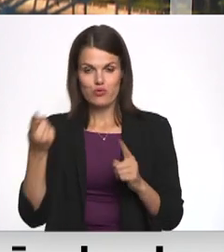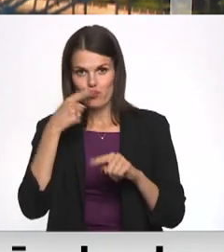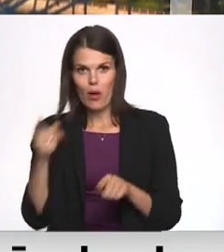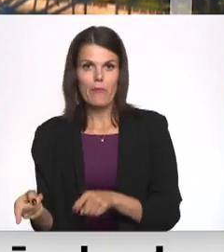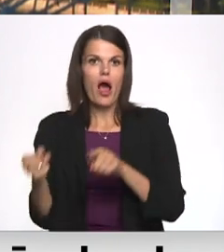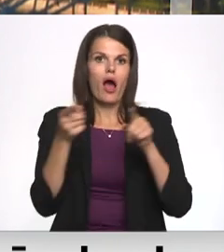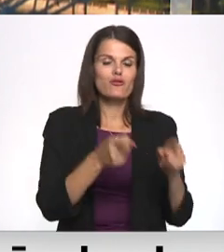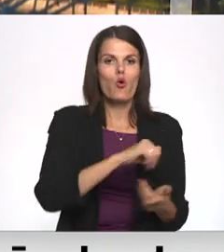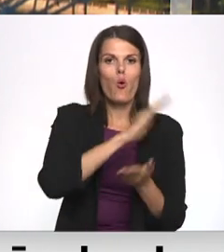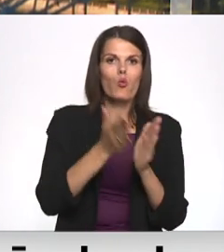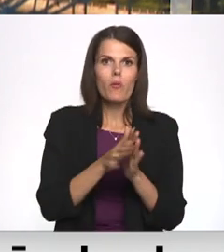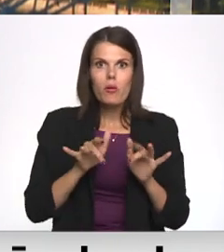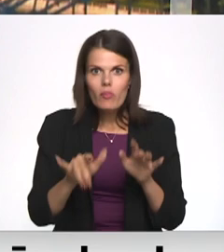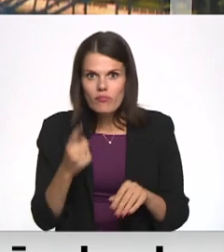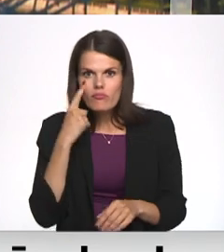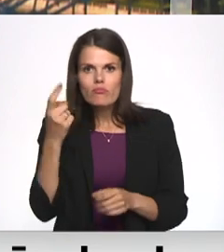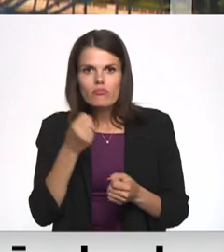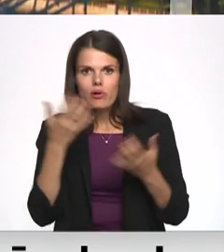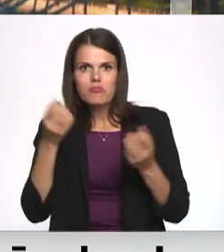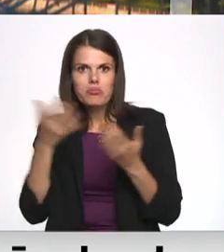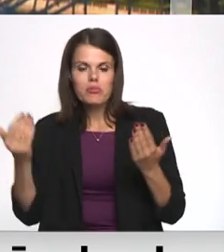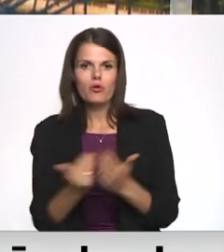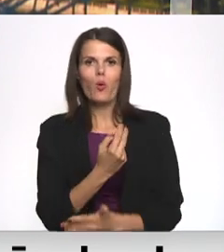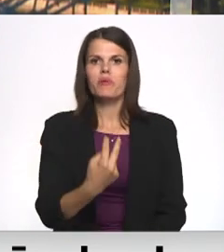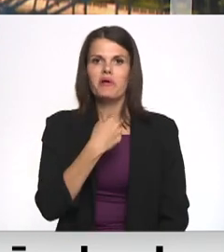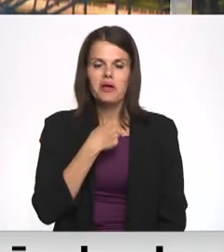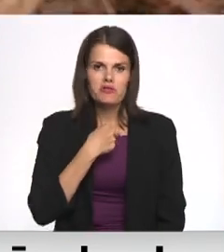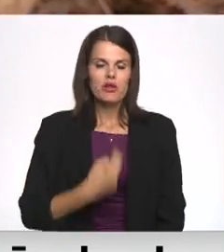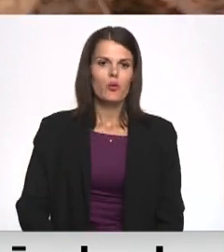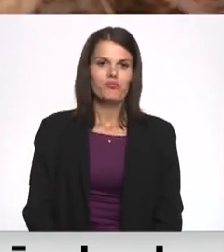pārcelšanas, kopējā procesa atklājies neviens vien pārsteigums.